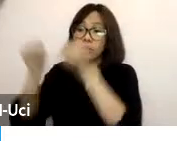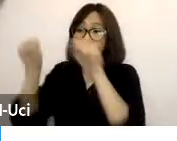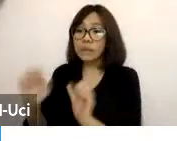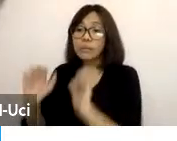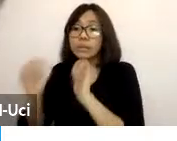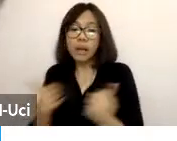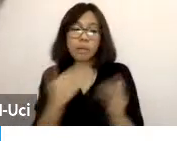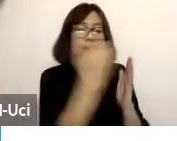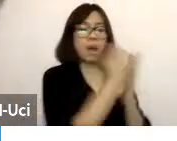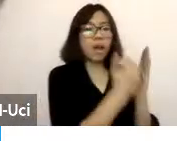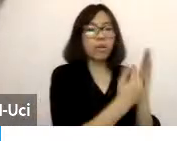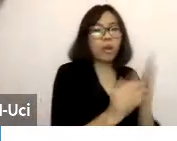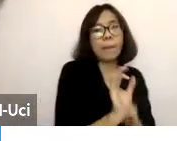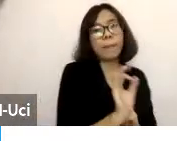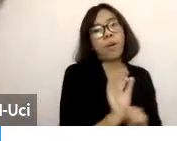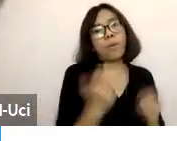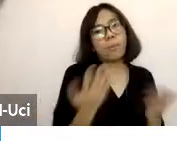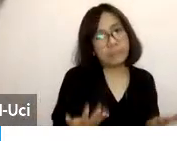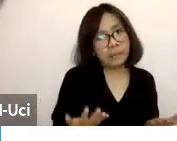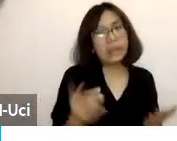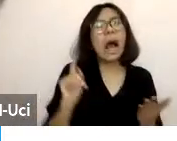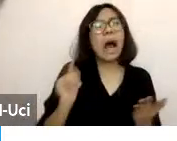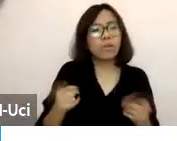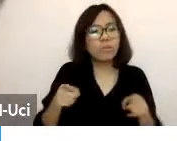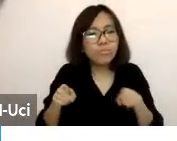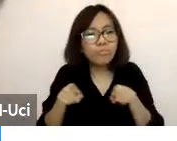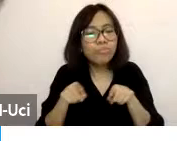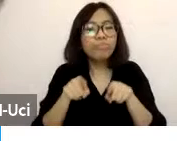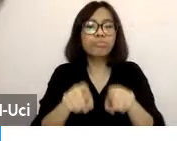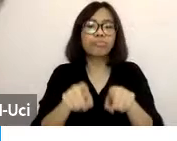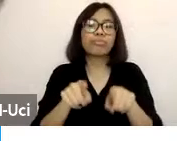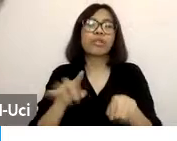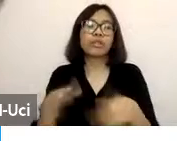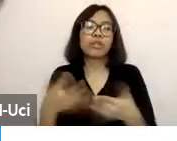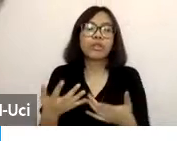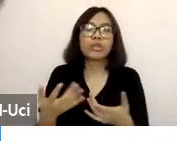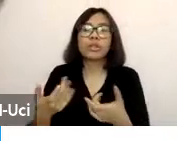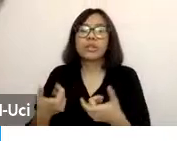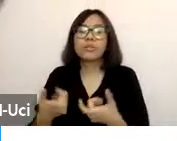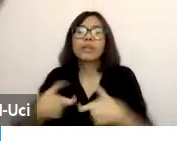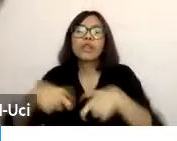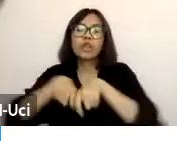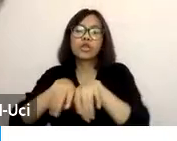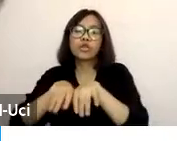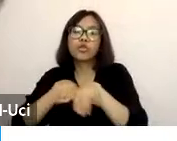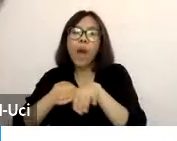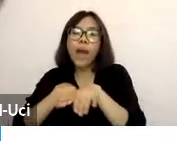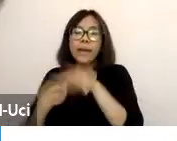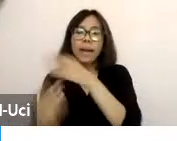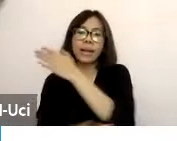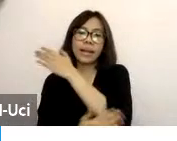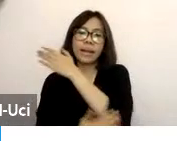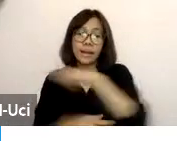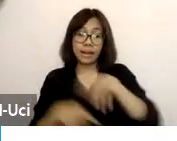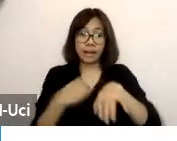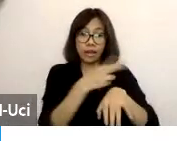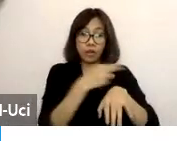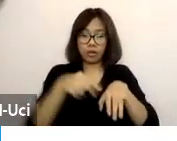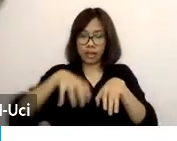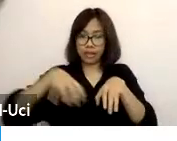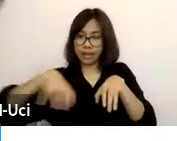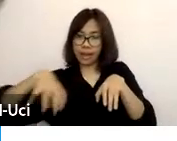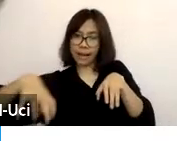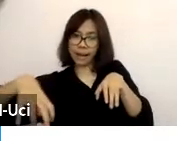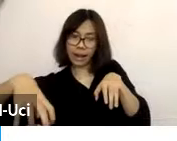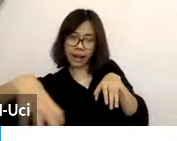sejalan Hai dan ditambah lagi mesti kemudian kompatibel dengan negara-negara sebelah compatible with sini mungkin barangkali kita melihat Apakah